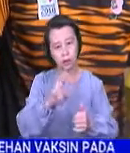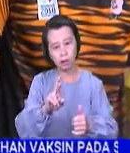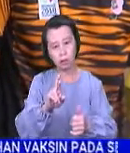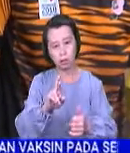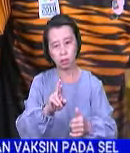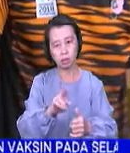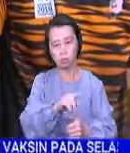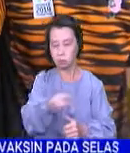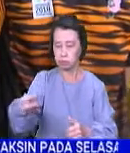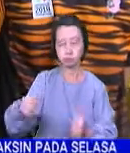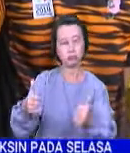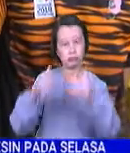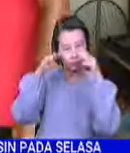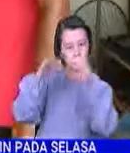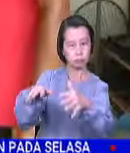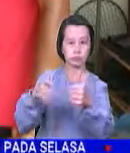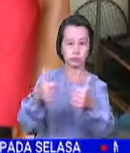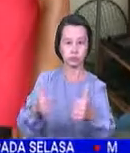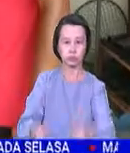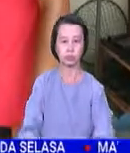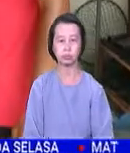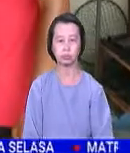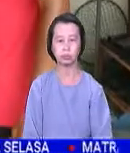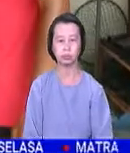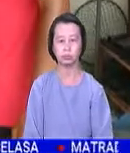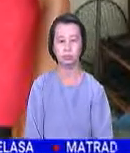tema sangat sangat prihatin